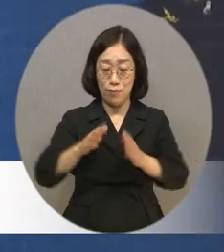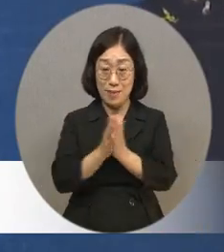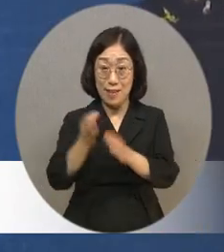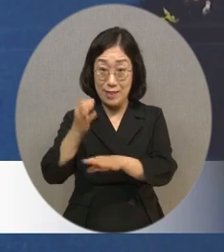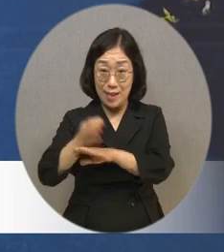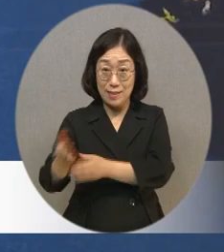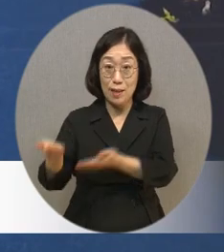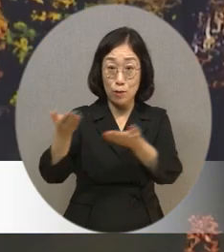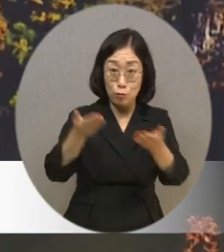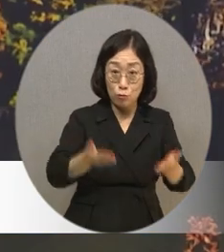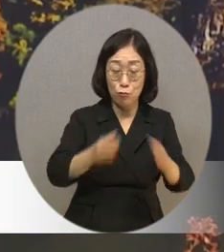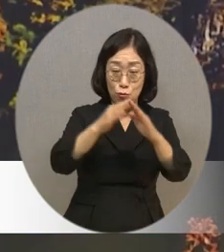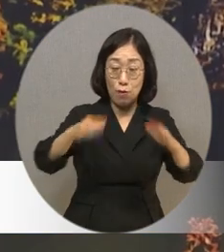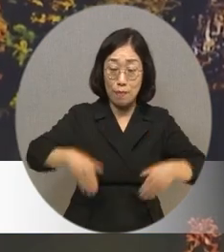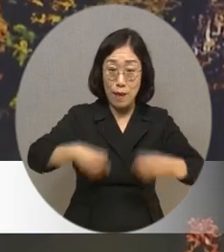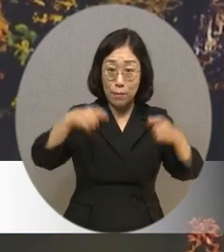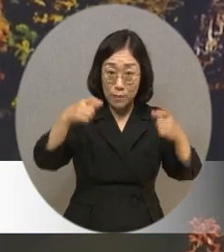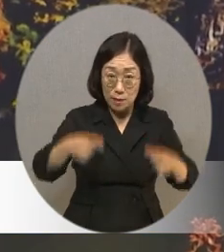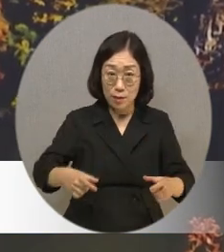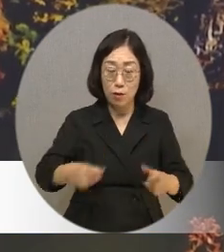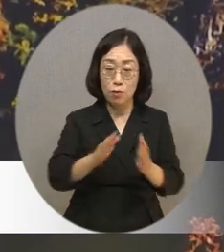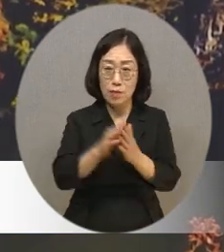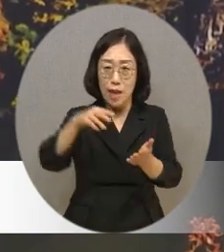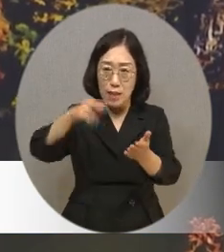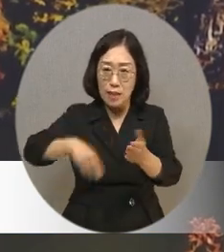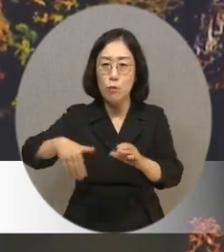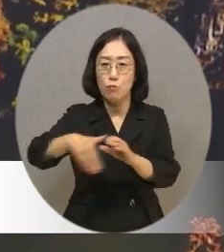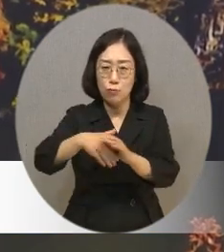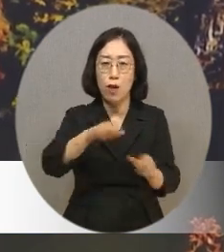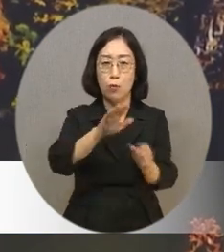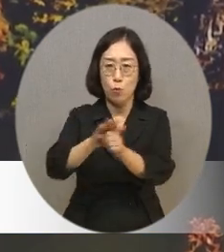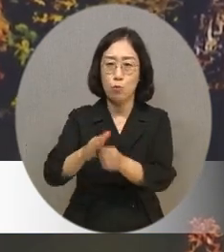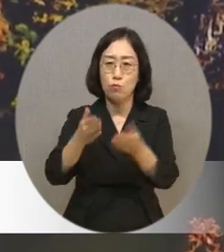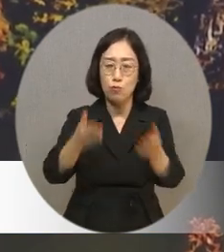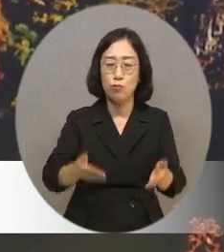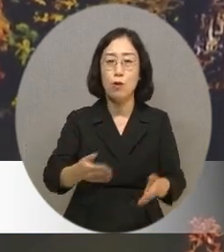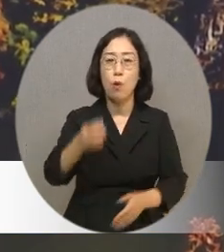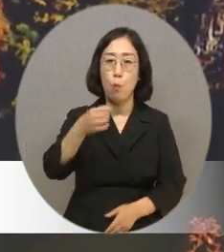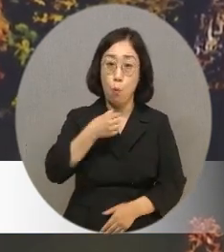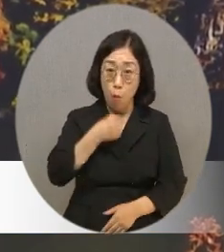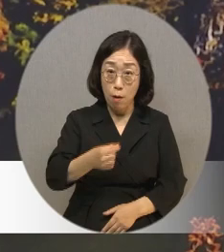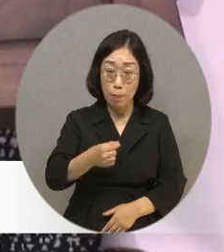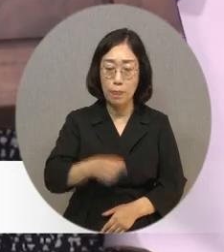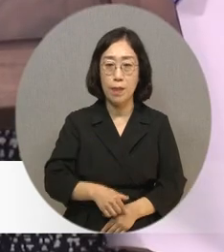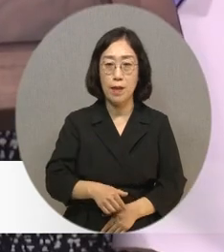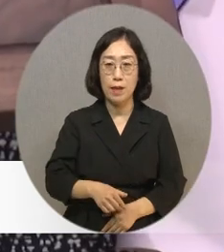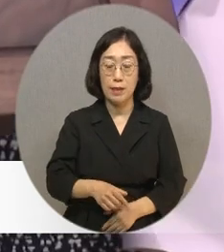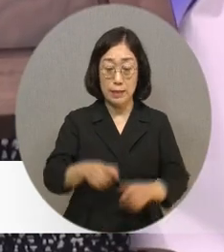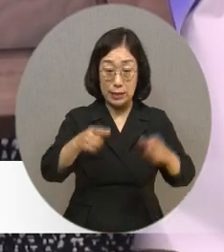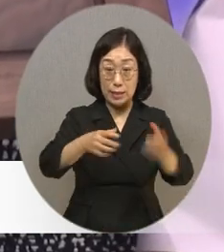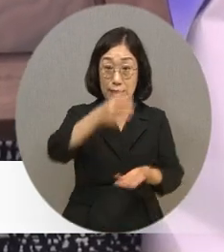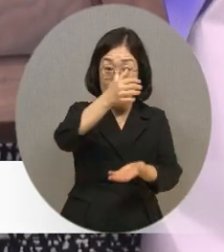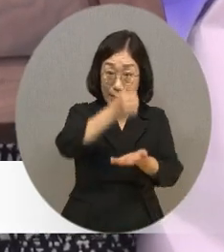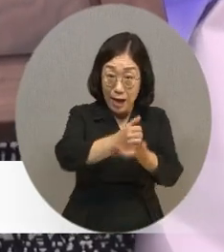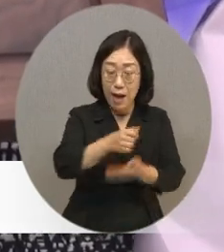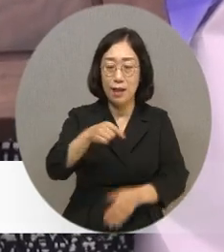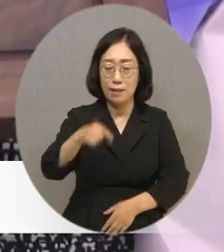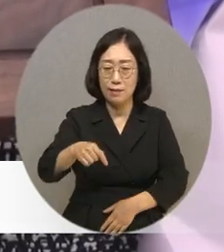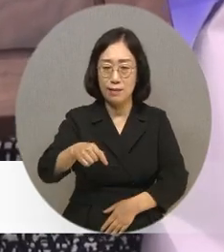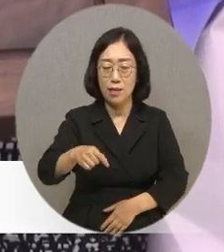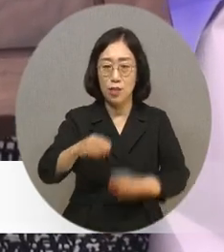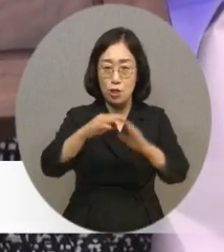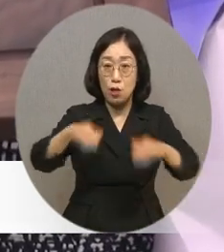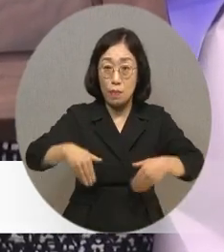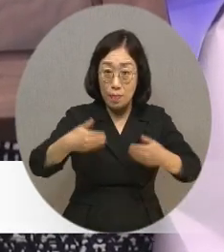청소년들의 독서 문화 활동에 보탬이 되길 바란다고 전했고 이에 김영록 지사는 전남의 인재